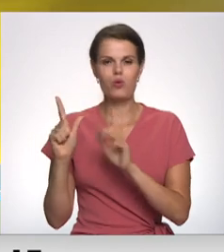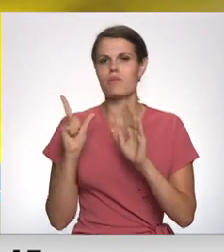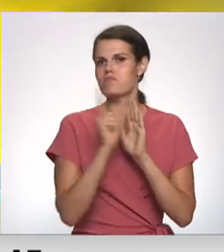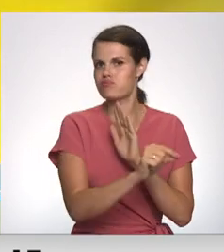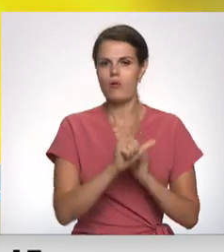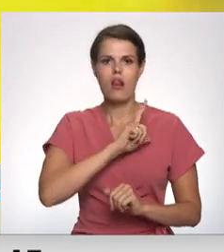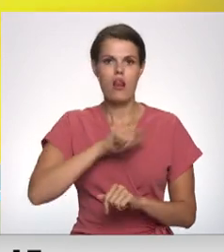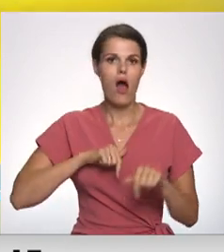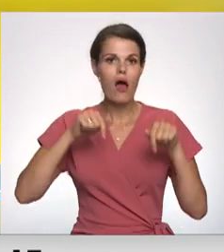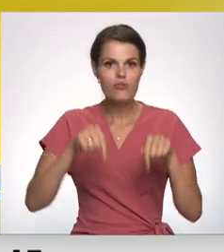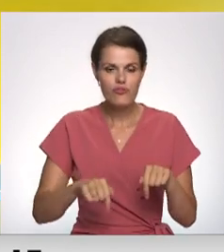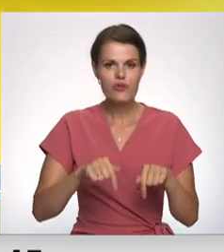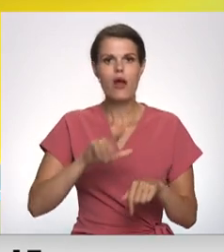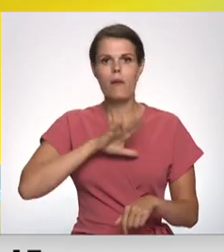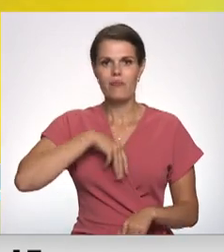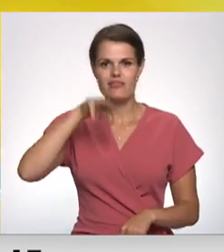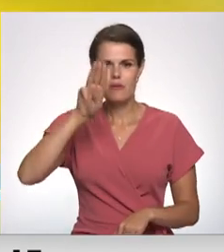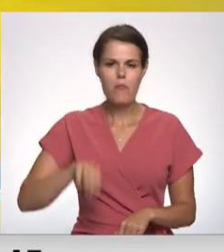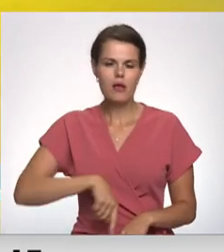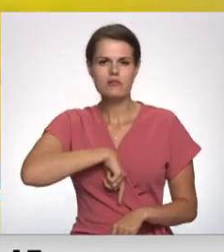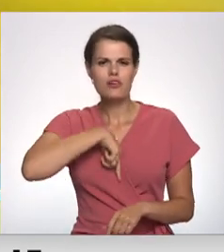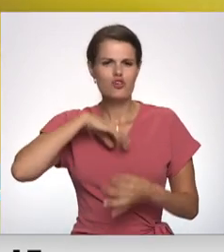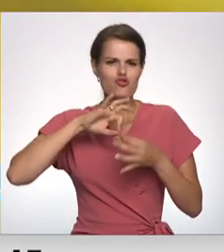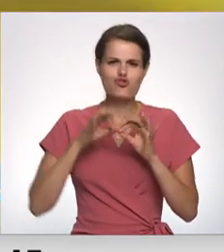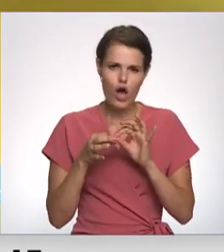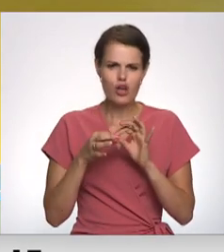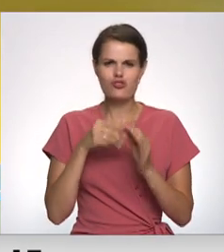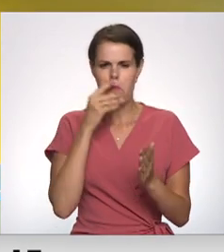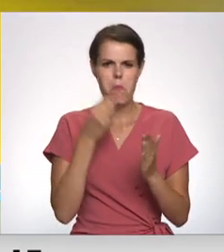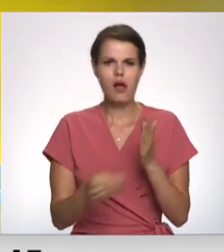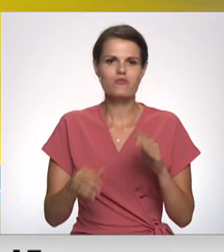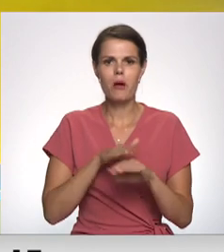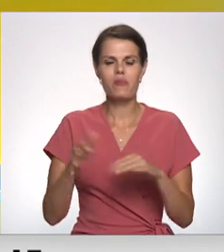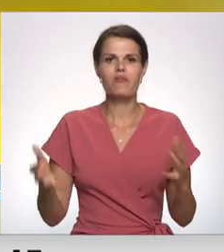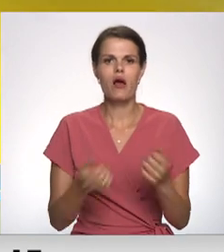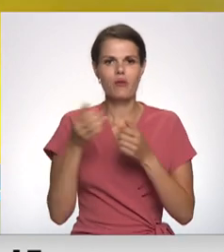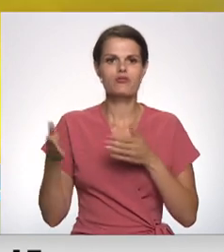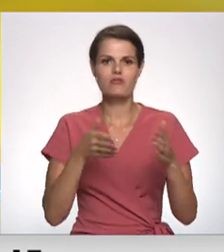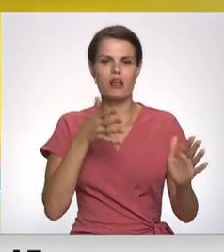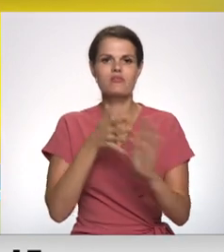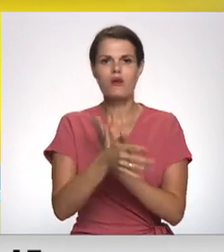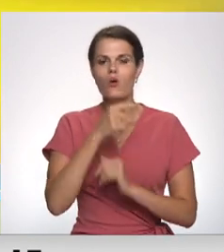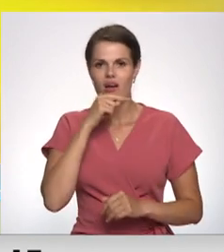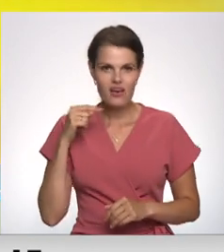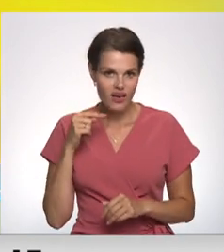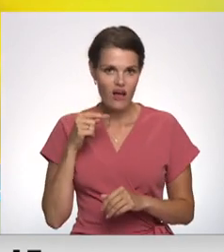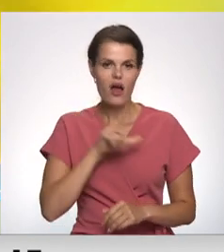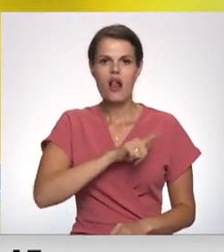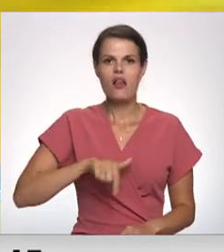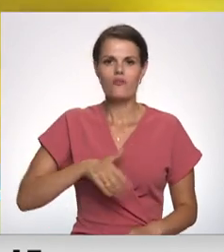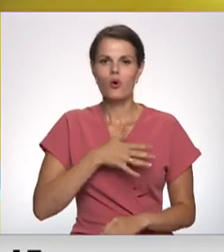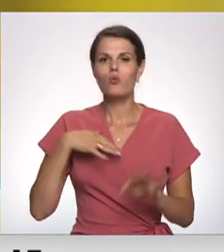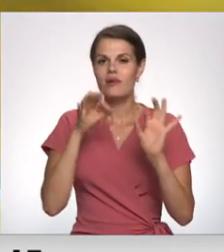Latvijā viņi nokļuvuši pēc vairāk nekā mēnesi gara sarežģīta, pazemojumiem pilna glābšanās ceļa cauri Krievijai. Latvija ir